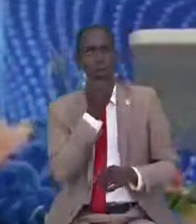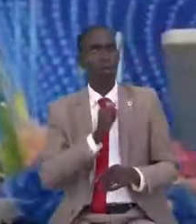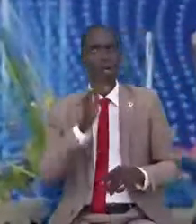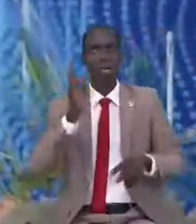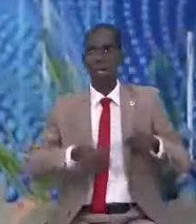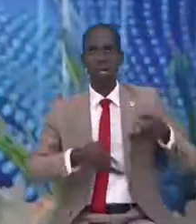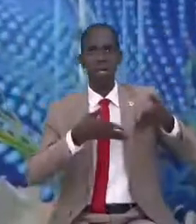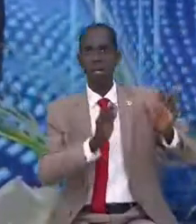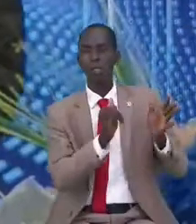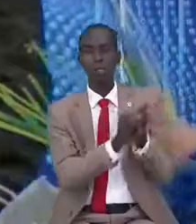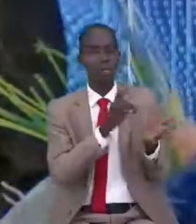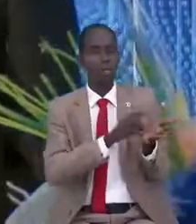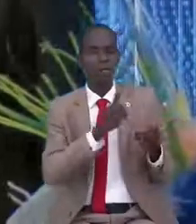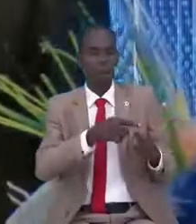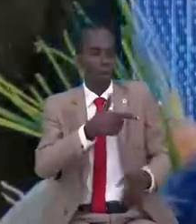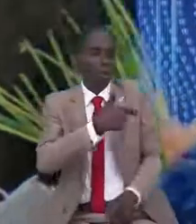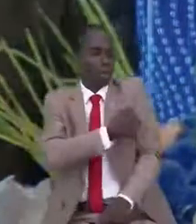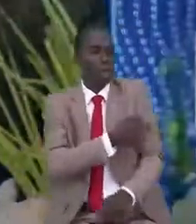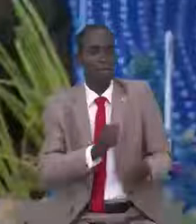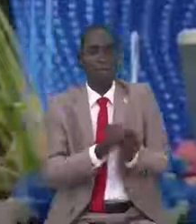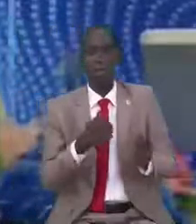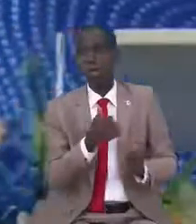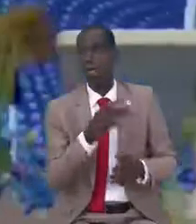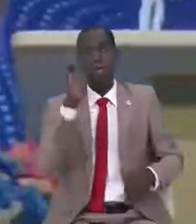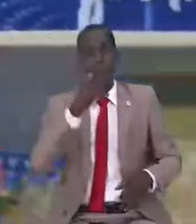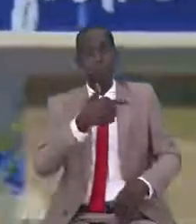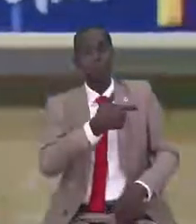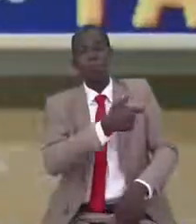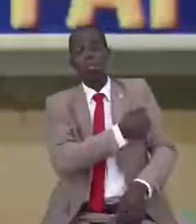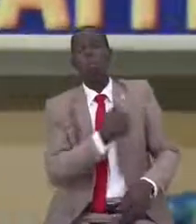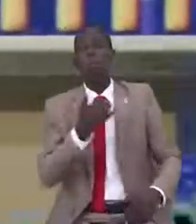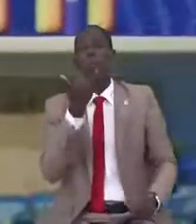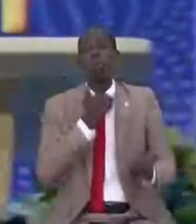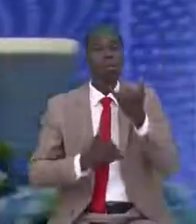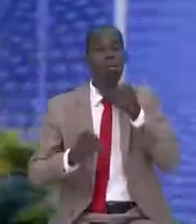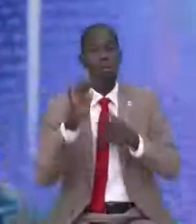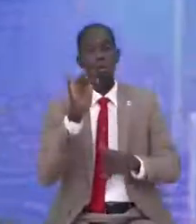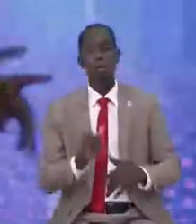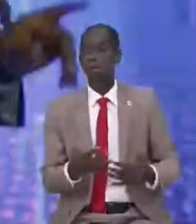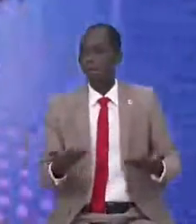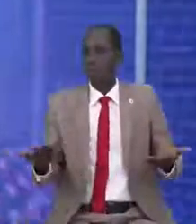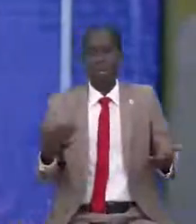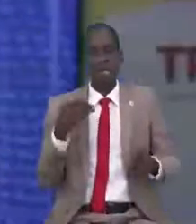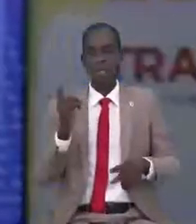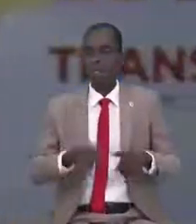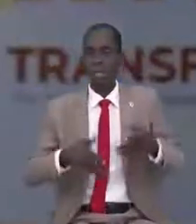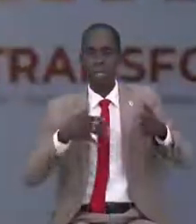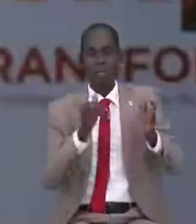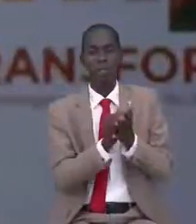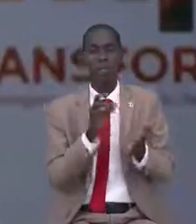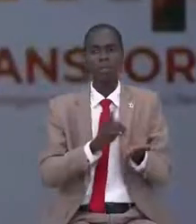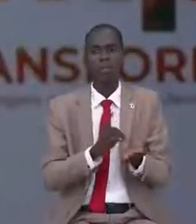s'irrite, je ne veux même pas lui permettre de m'injecter. Parce qu'il peut m'injecter un